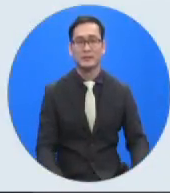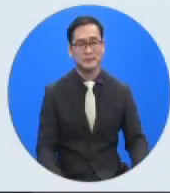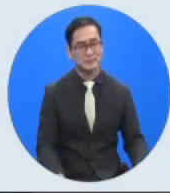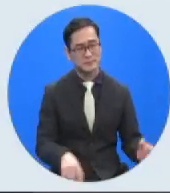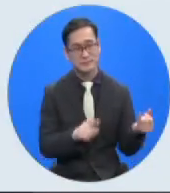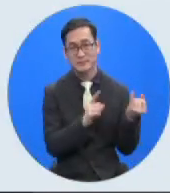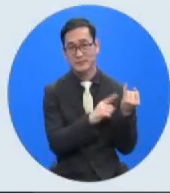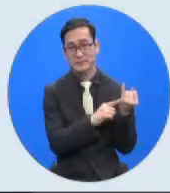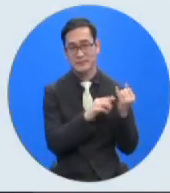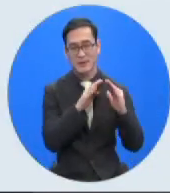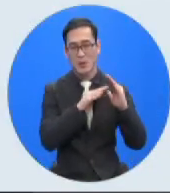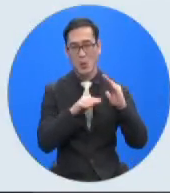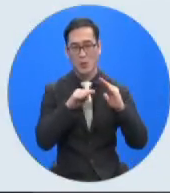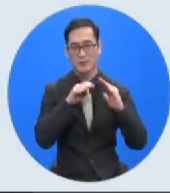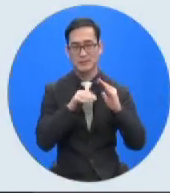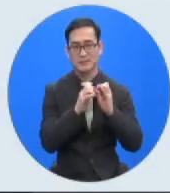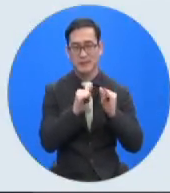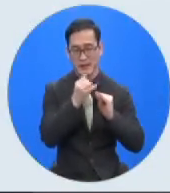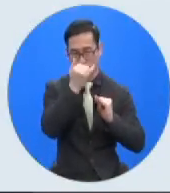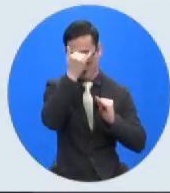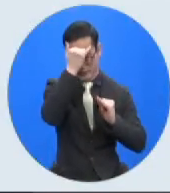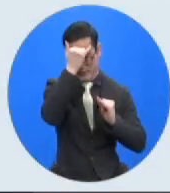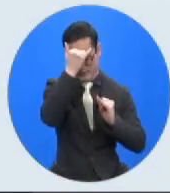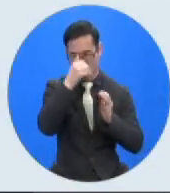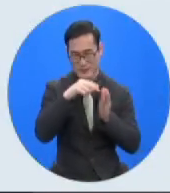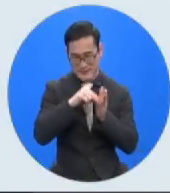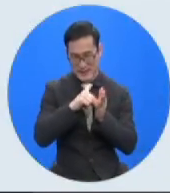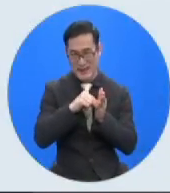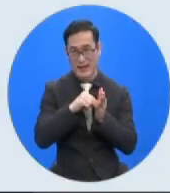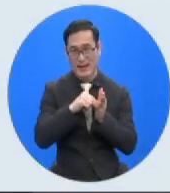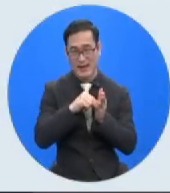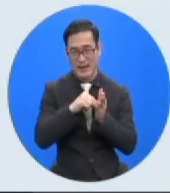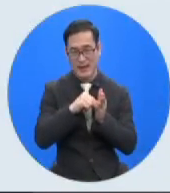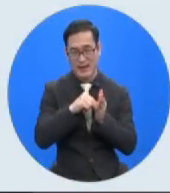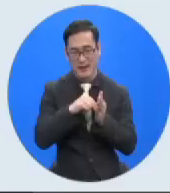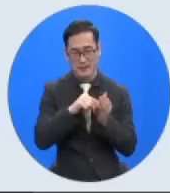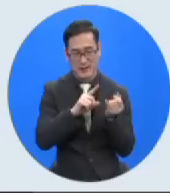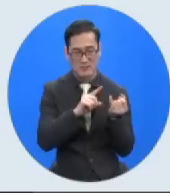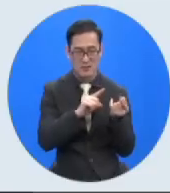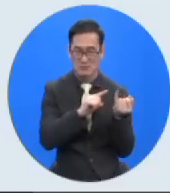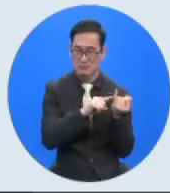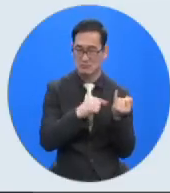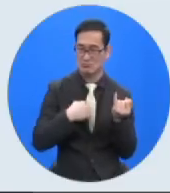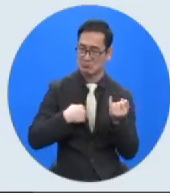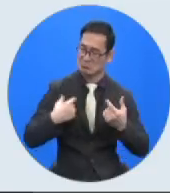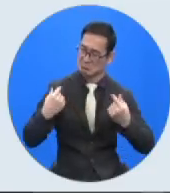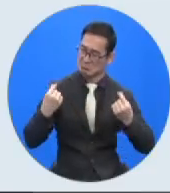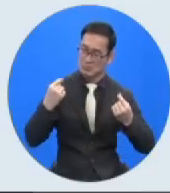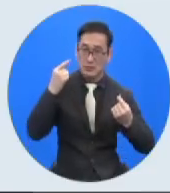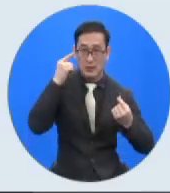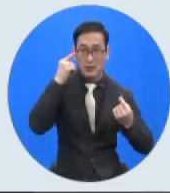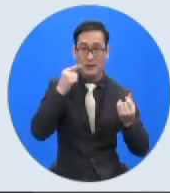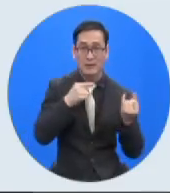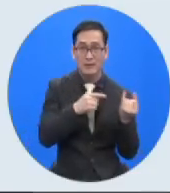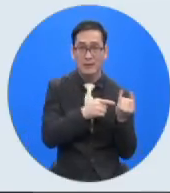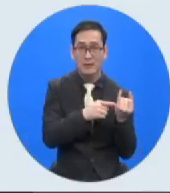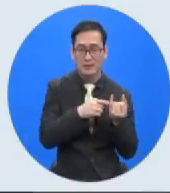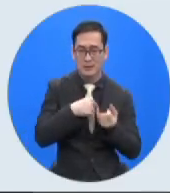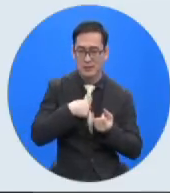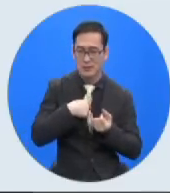손혜원 의원이 공직자 윤리라고 생각하는 이해 충돌에 대해 조금 다른 생각을 하는 것 같아서 당황스럽다. 이해관계가